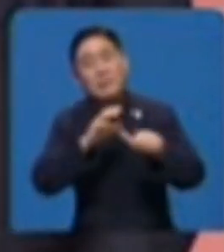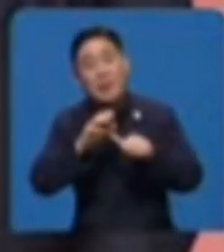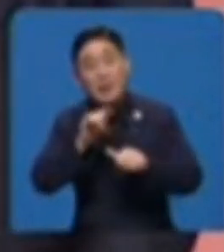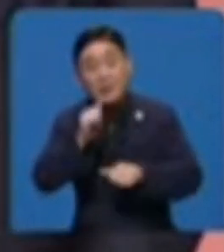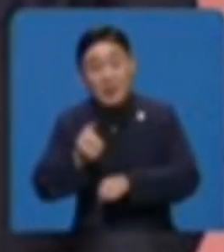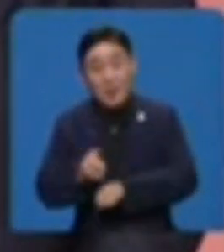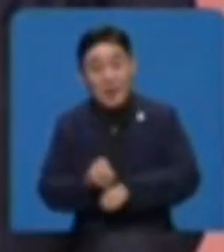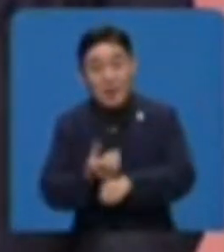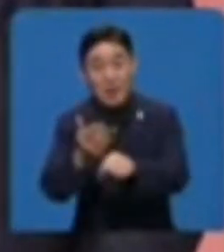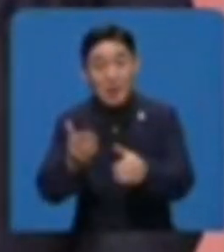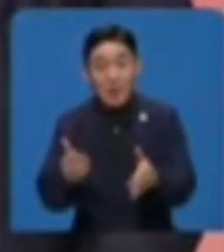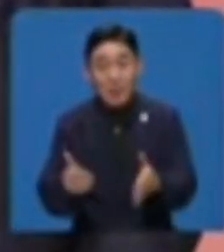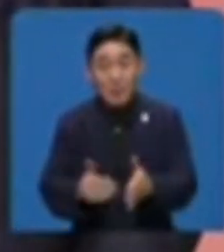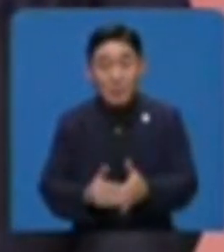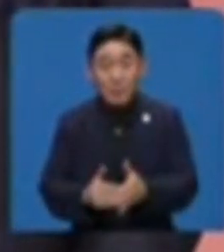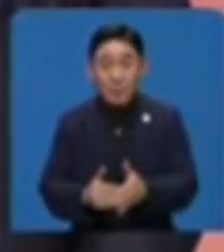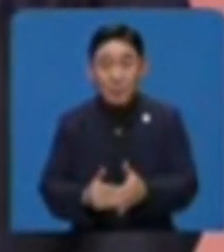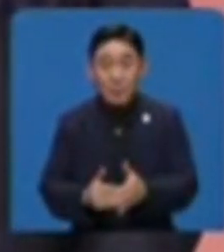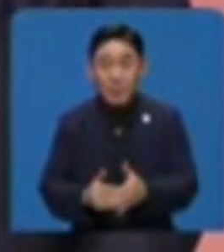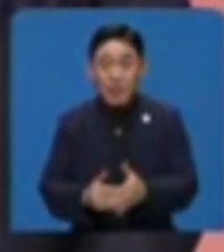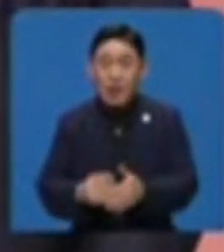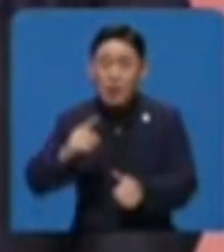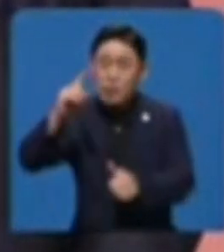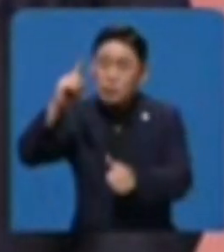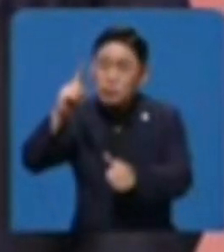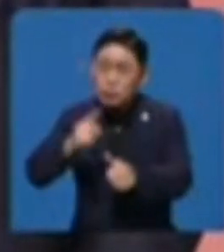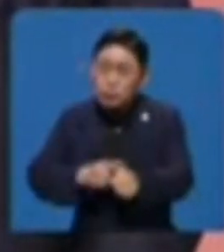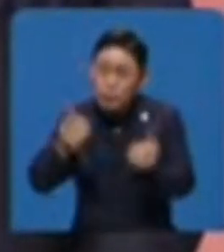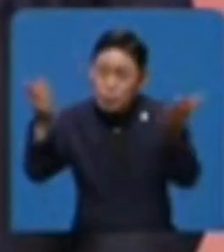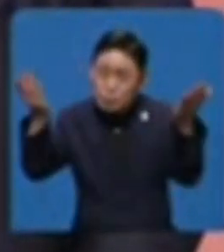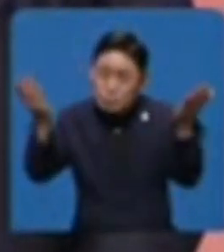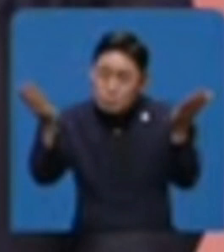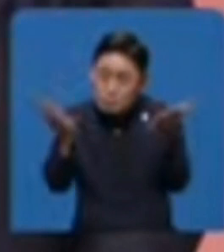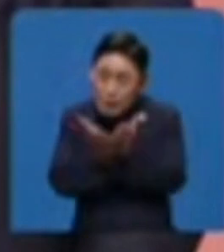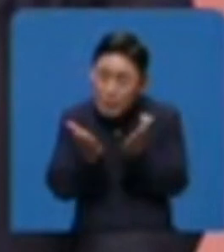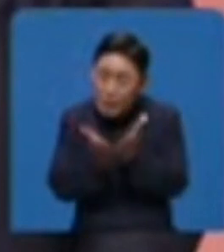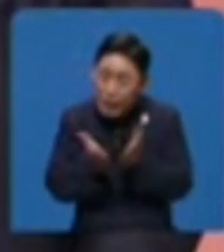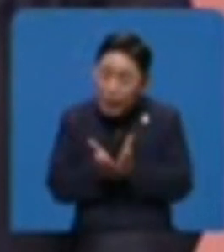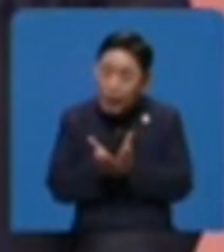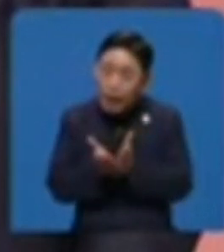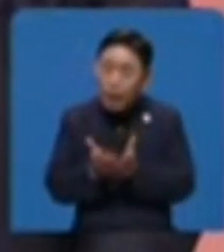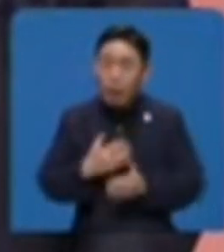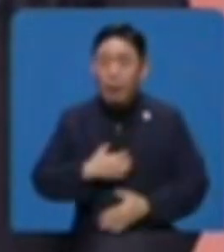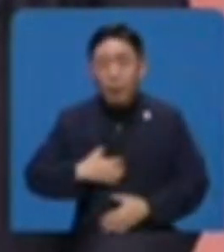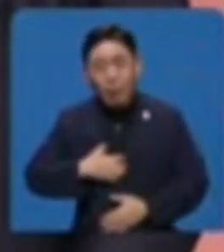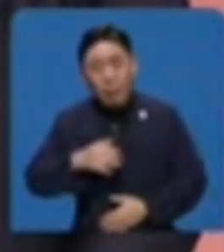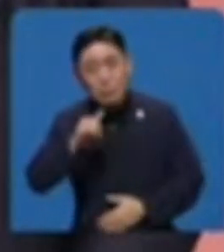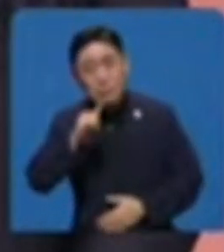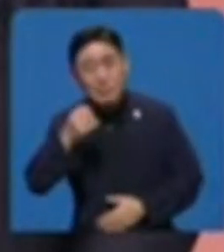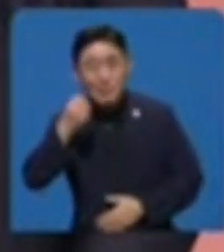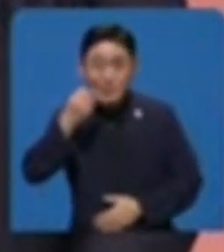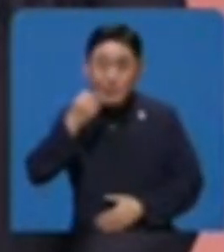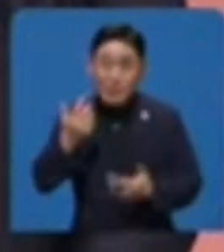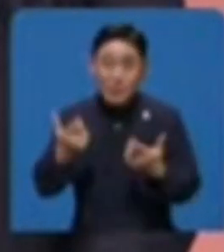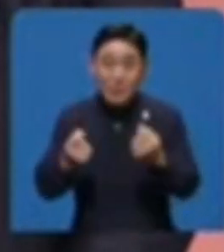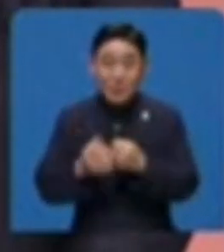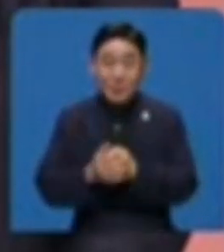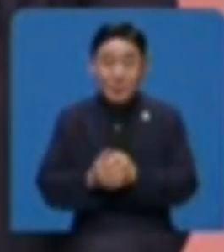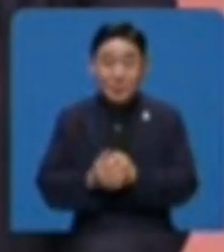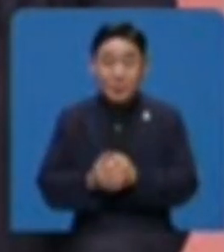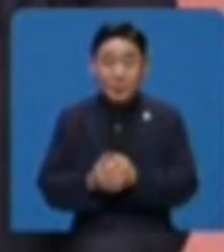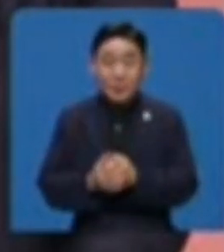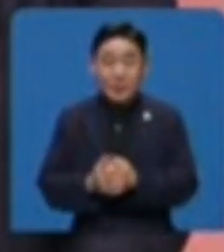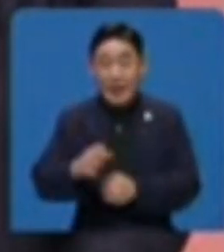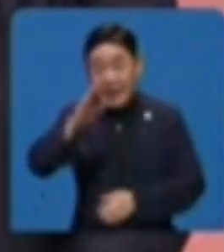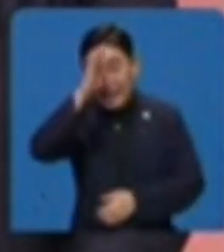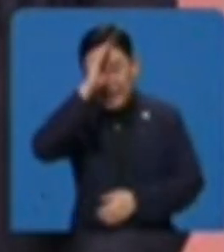것으로 알려졌습니다. 뭐 이게 과연 우연의 일치일까? 뭐 이런 걱정이 되고 너무 좀 이상하지 않습니까?